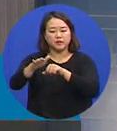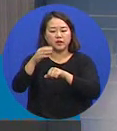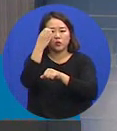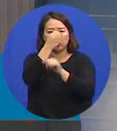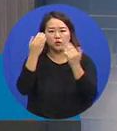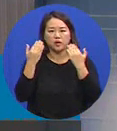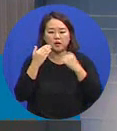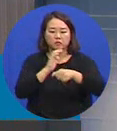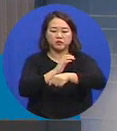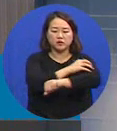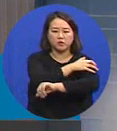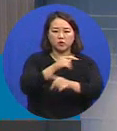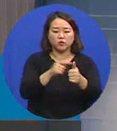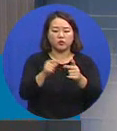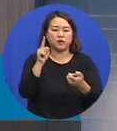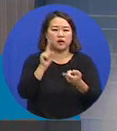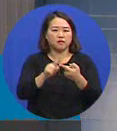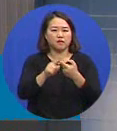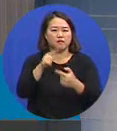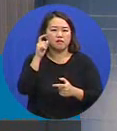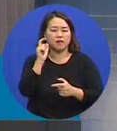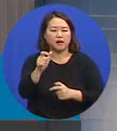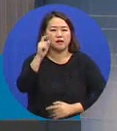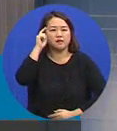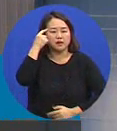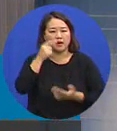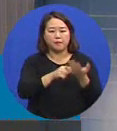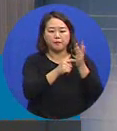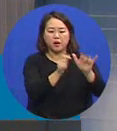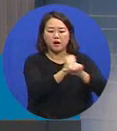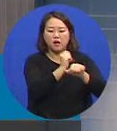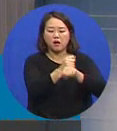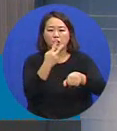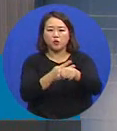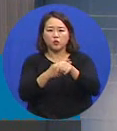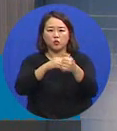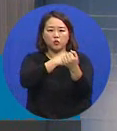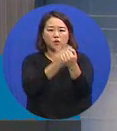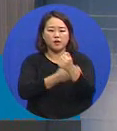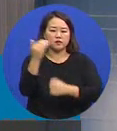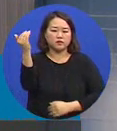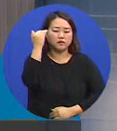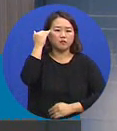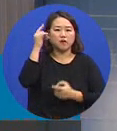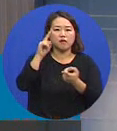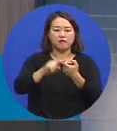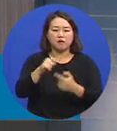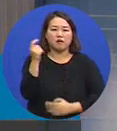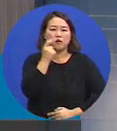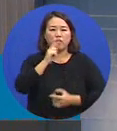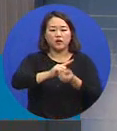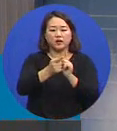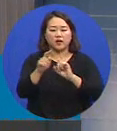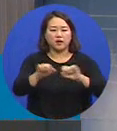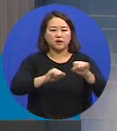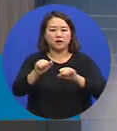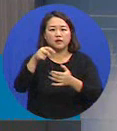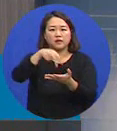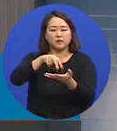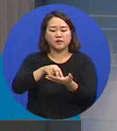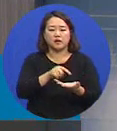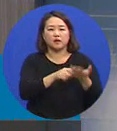의지를 천명하고 교권 침해 행위에 대한 엄중 대응 입장도 밝혔습니다. 교육감의 신년 기자회견